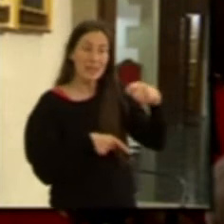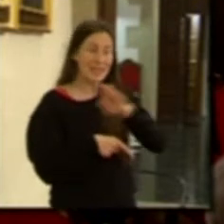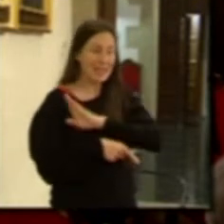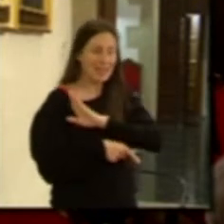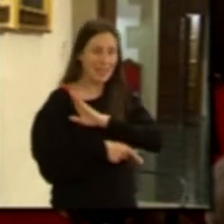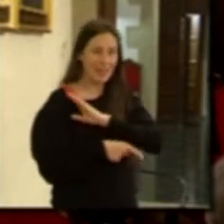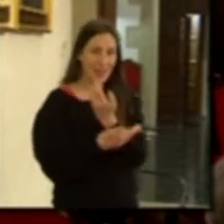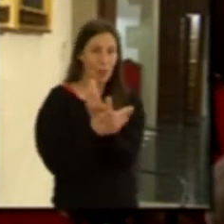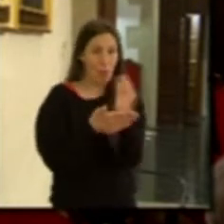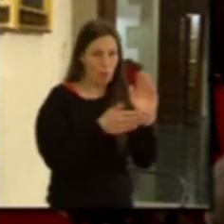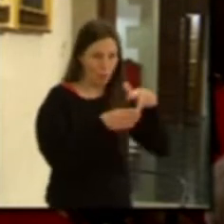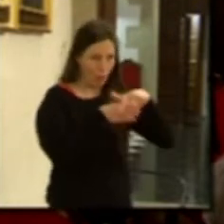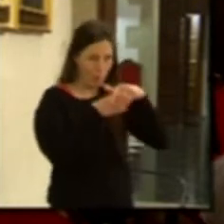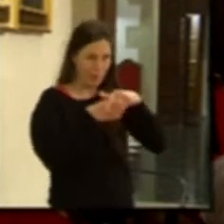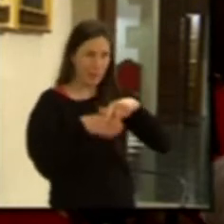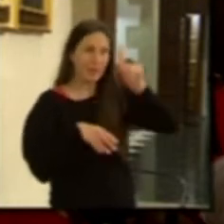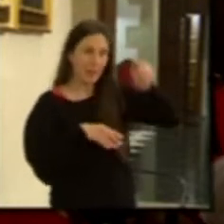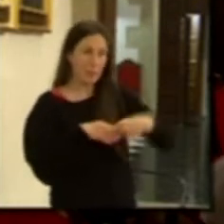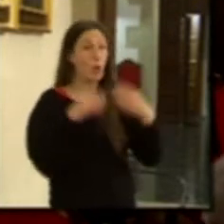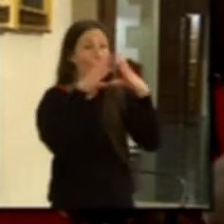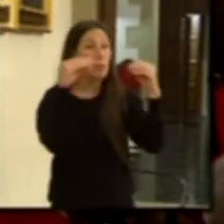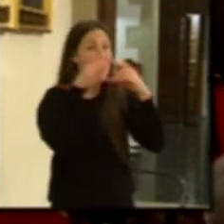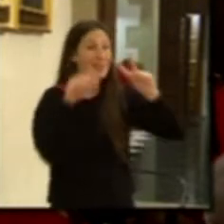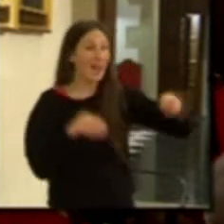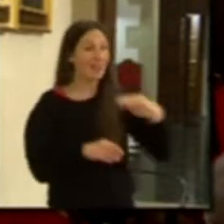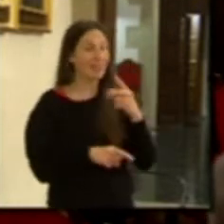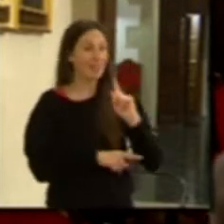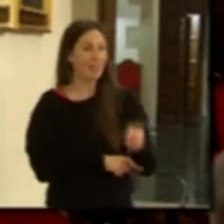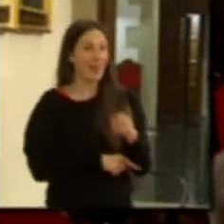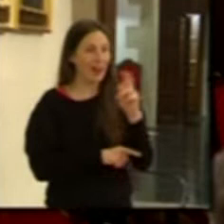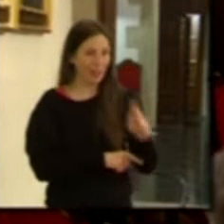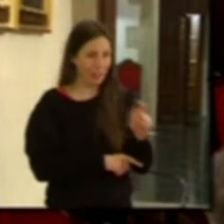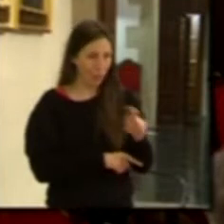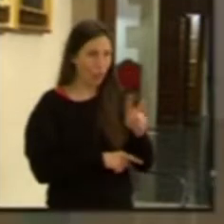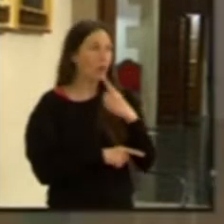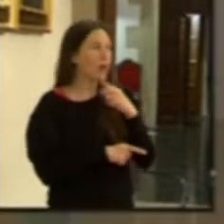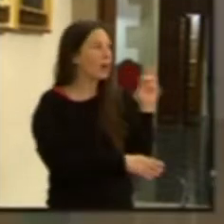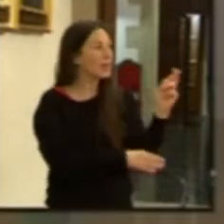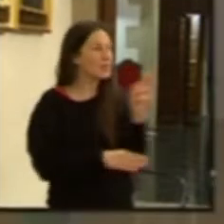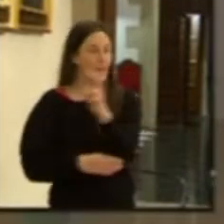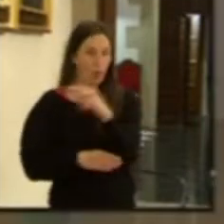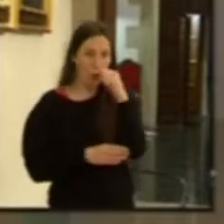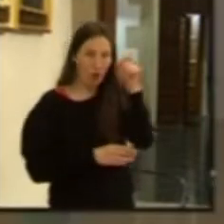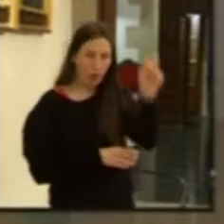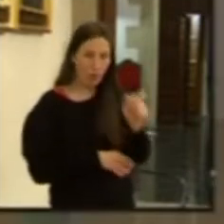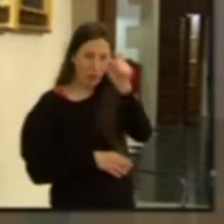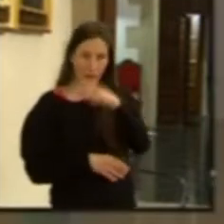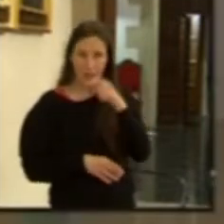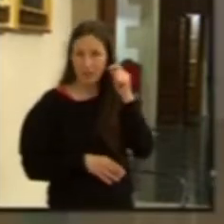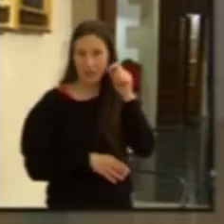del Consell Comarcal, perdona, el rector de la nostra universitat, regidor, regidores, membres també del